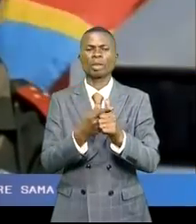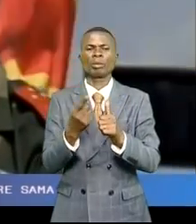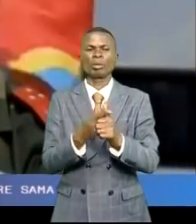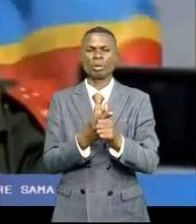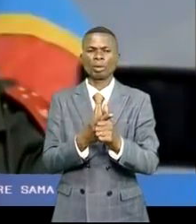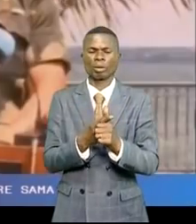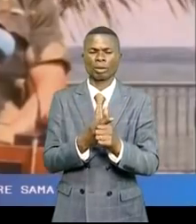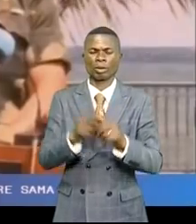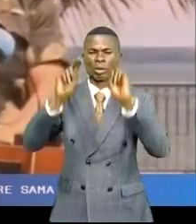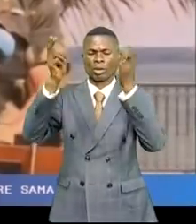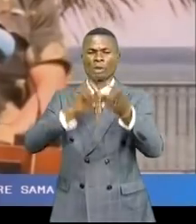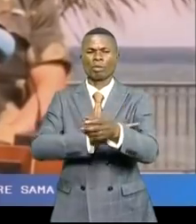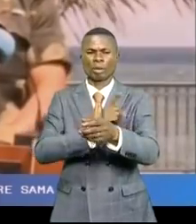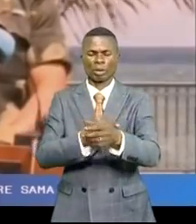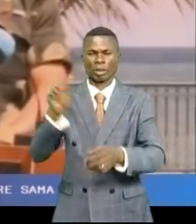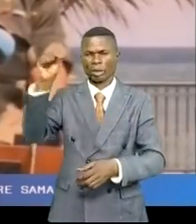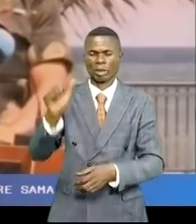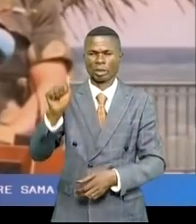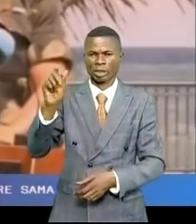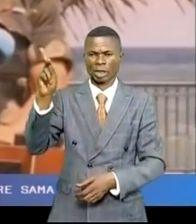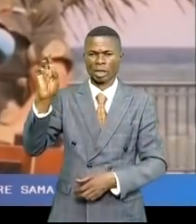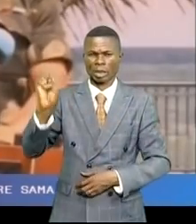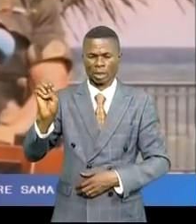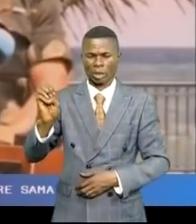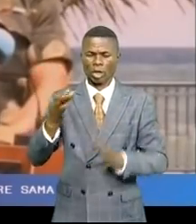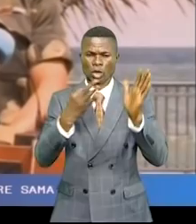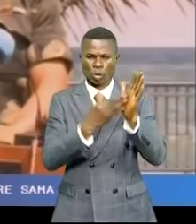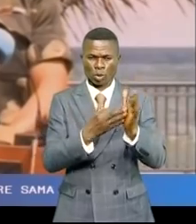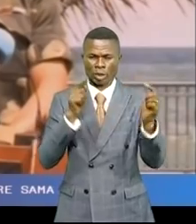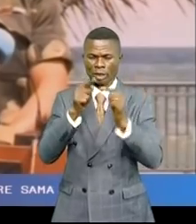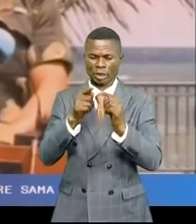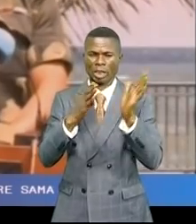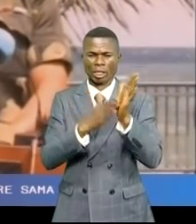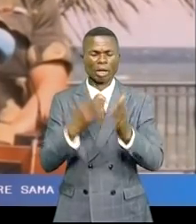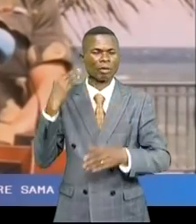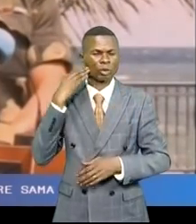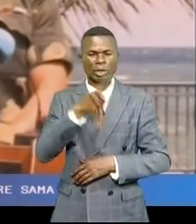Axe Goma-Sake, du 8 au